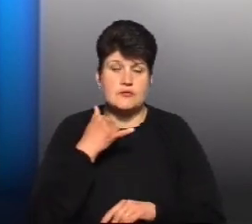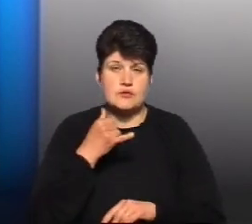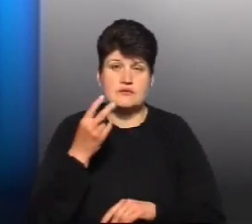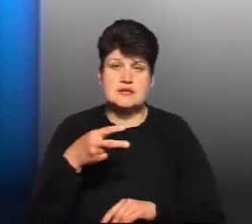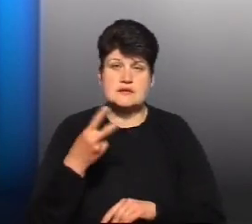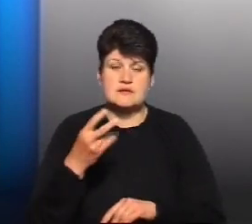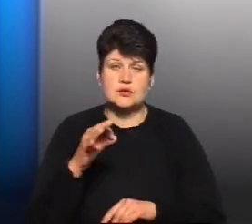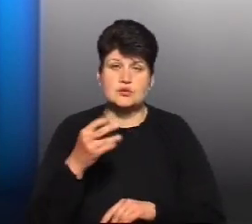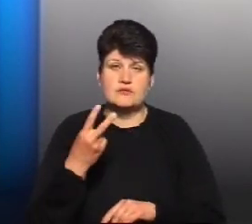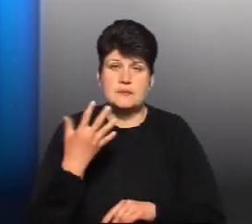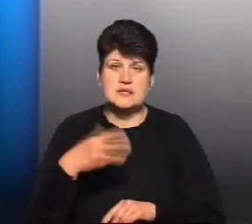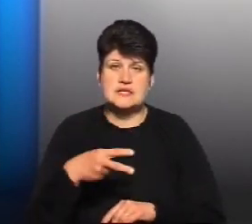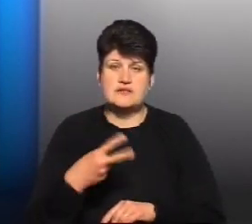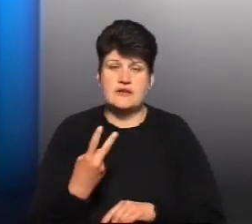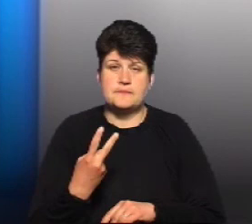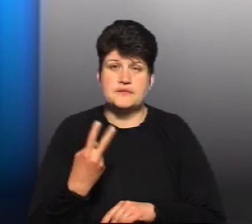2202-52,